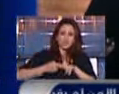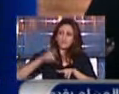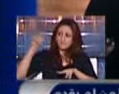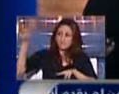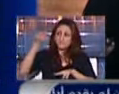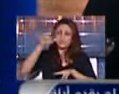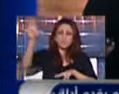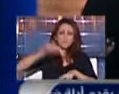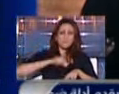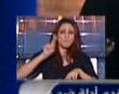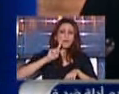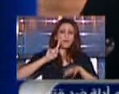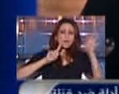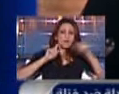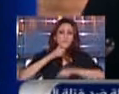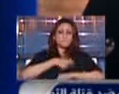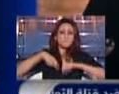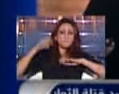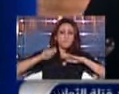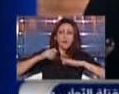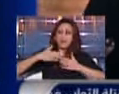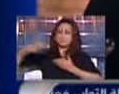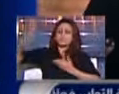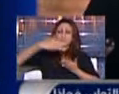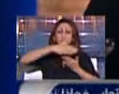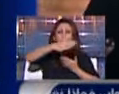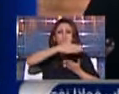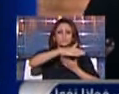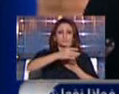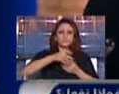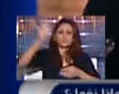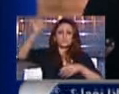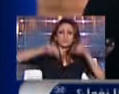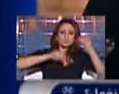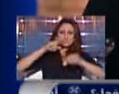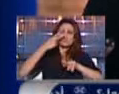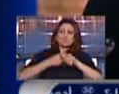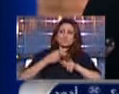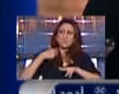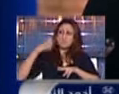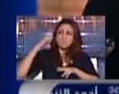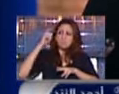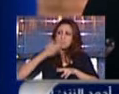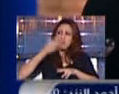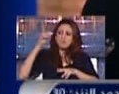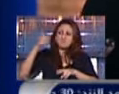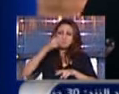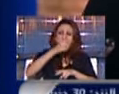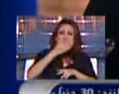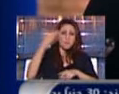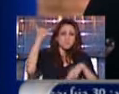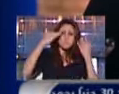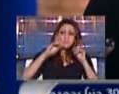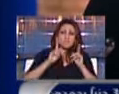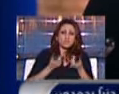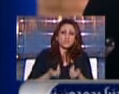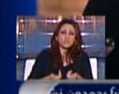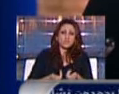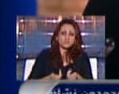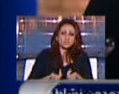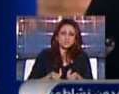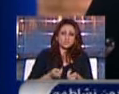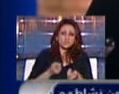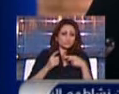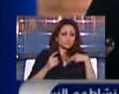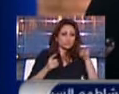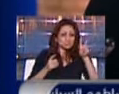المحكمة. والمحكمة جابت شوية شهود كده ما نعرفش هم مين ولا حتى مصابين ولا حتى أهل الشهداء